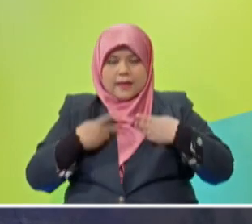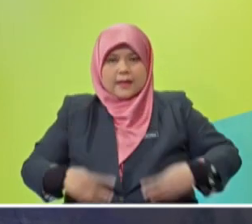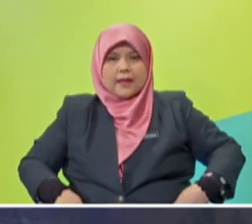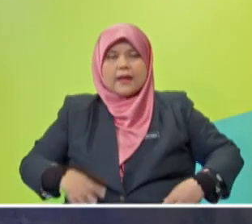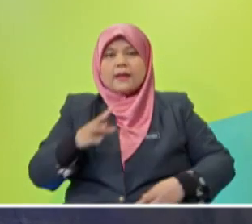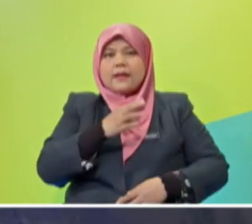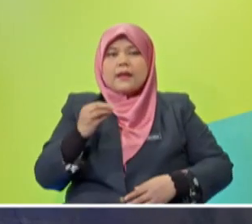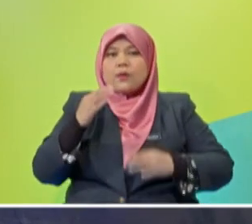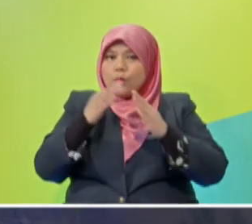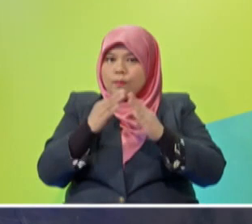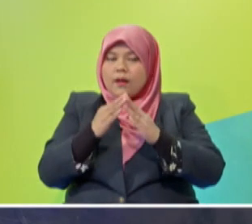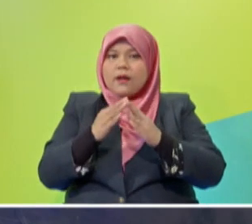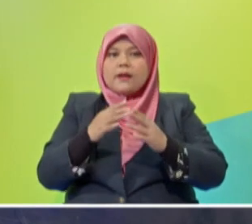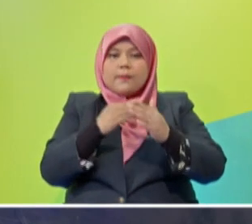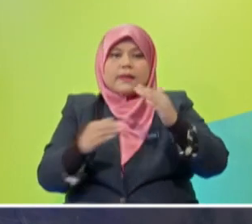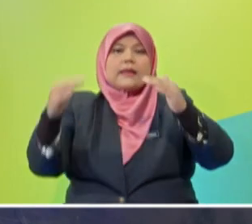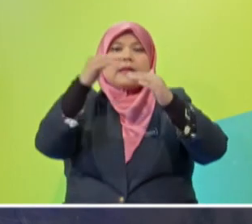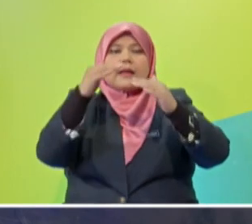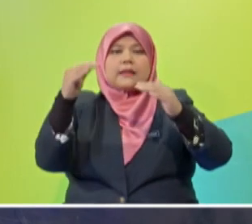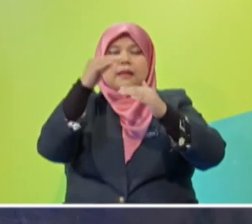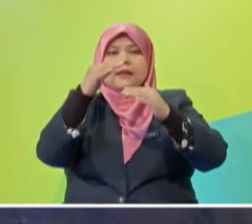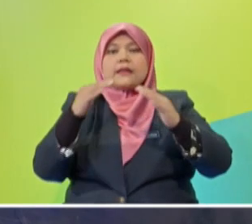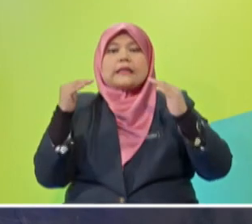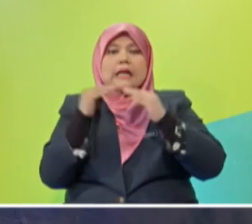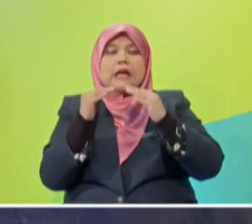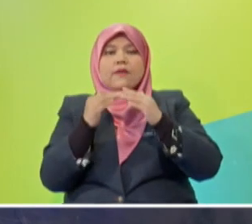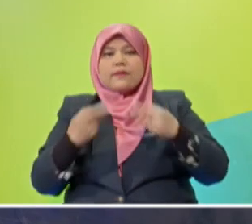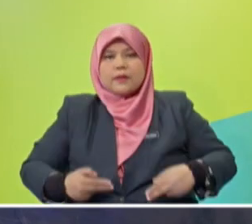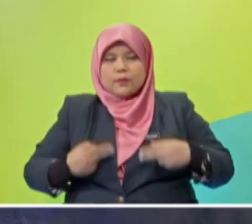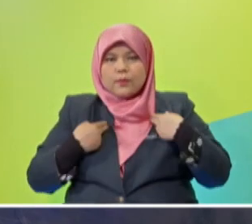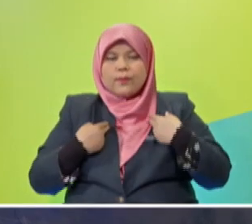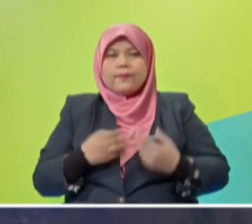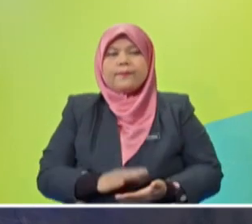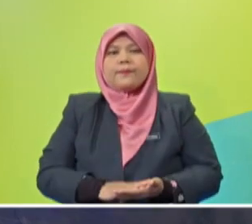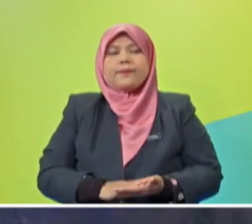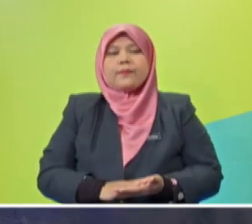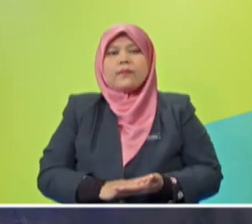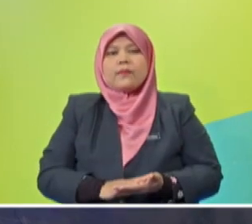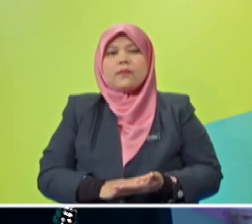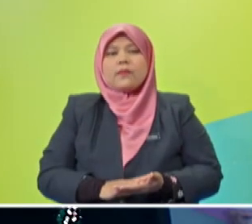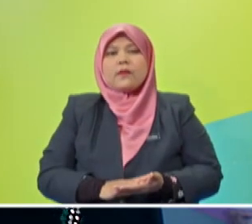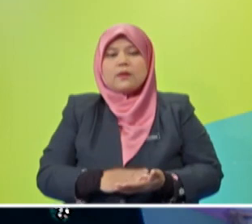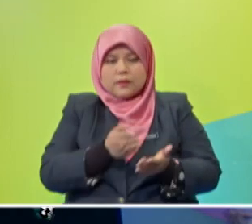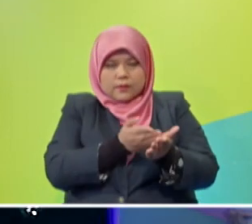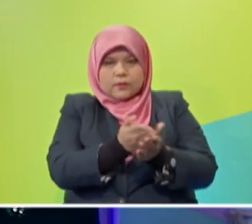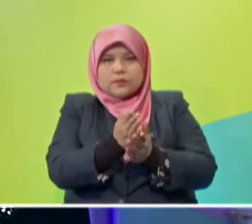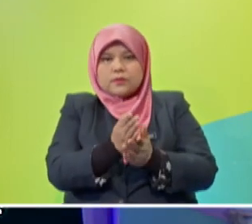okey. Itu maksudnya peningkatan taraf hidup. Okey, kita akan teruskan. Okey, kepentingan yang seterusnya